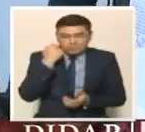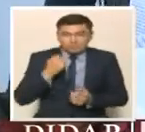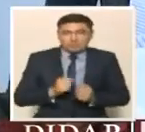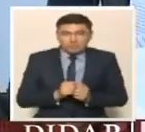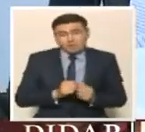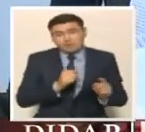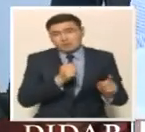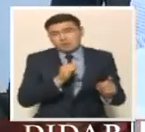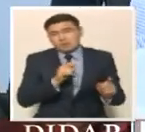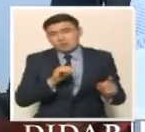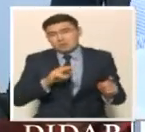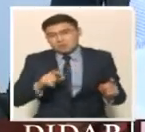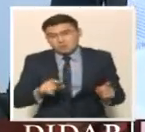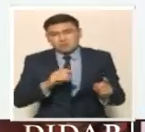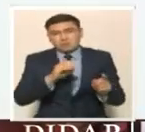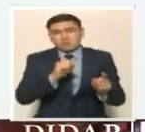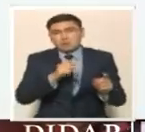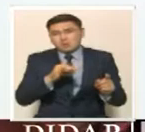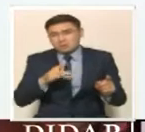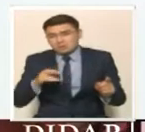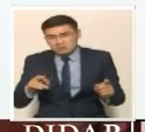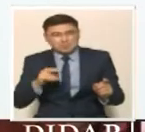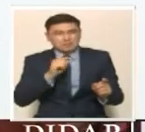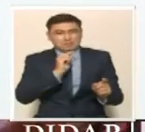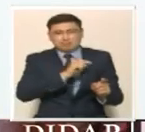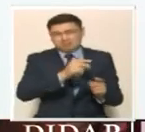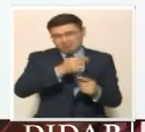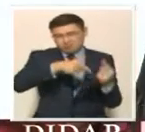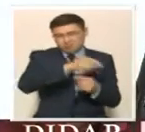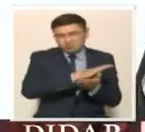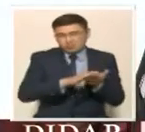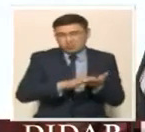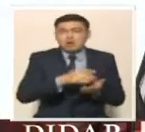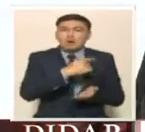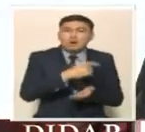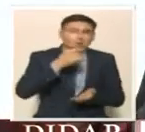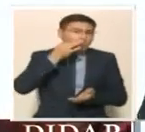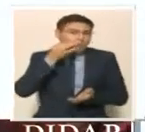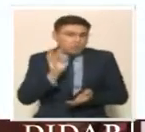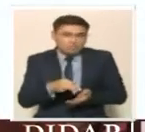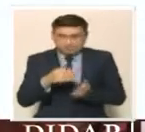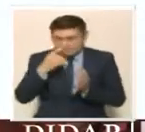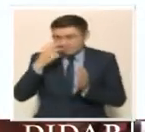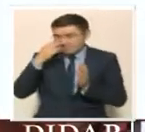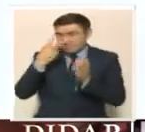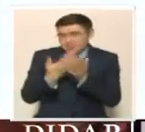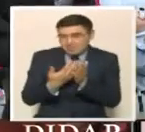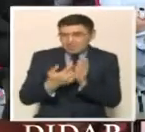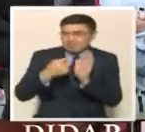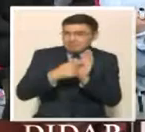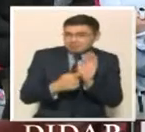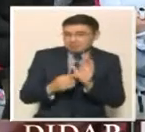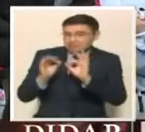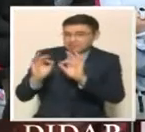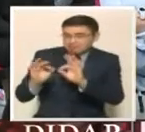Айгуль Исмаилова Алия кенжетаева бизнес-леди поделились своим жизненным опытом и рассказали о сфере бизнеса завершении